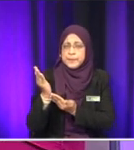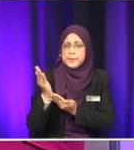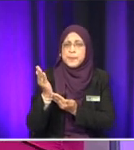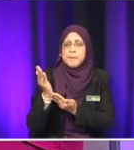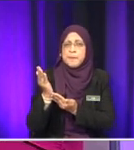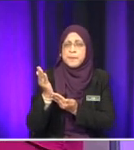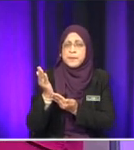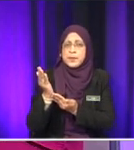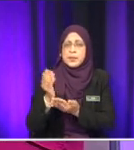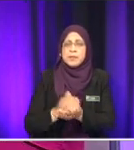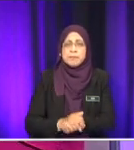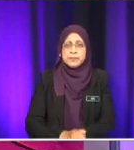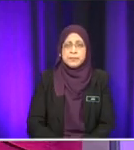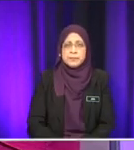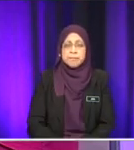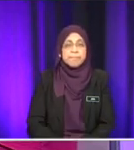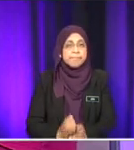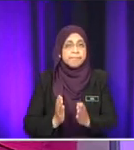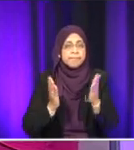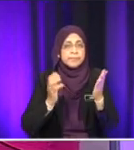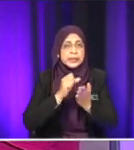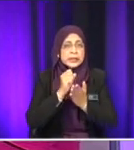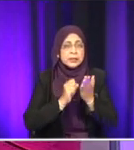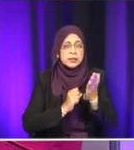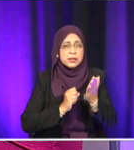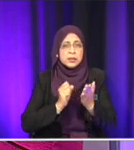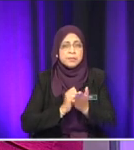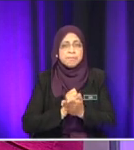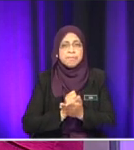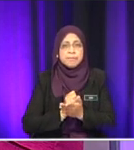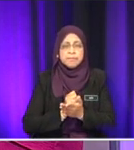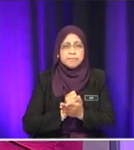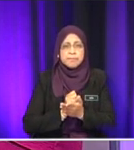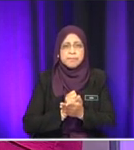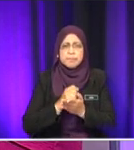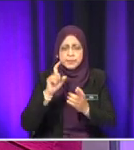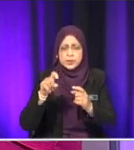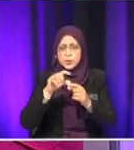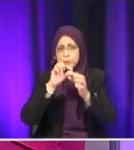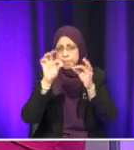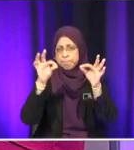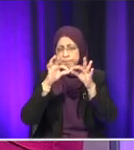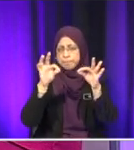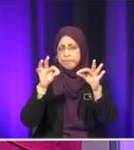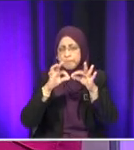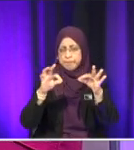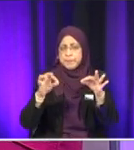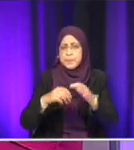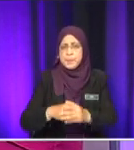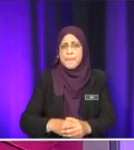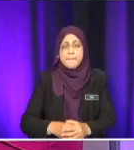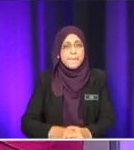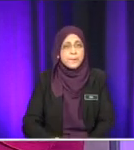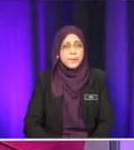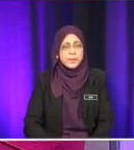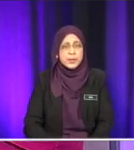berkaitan dengan bahasa Cina dan contohnya satu-satulah tapi